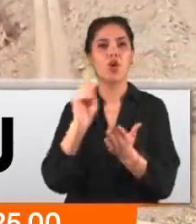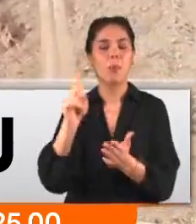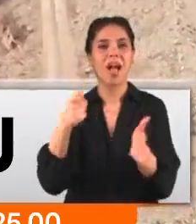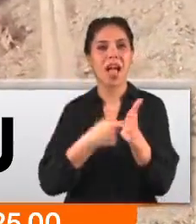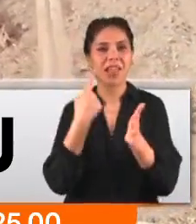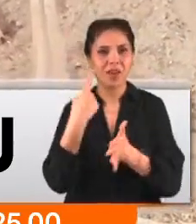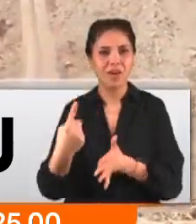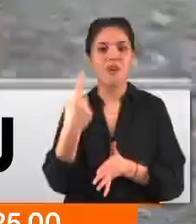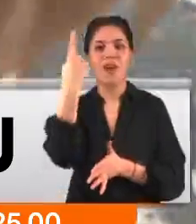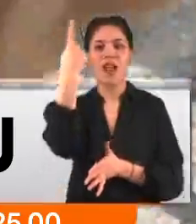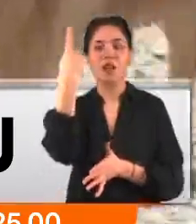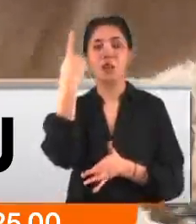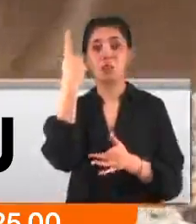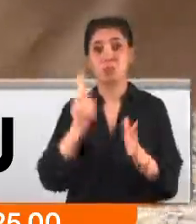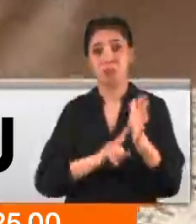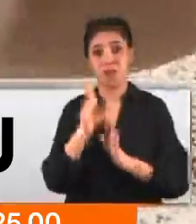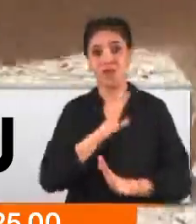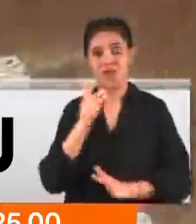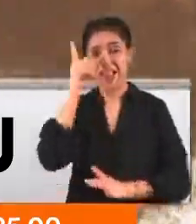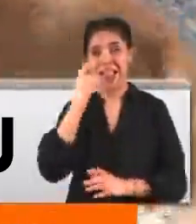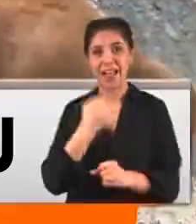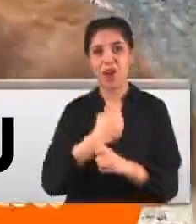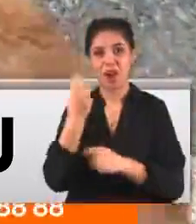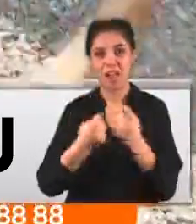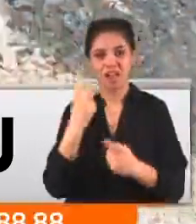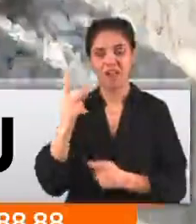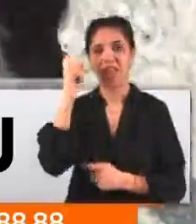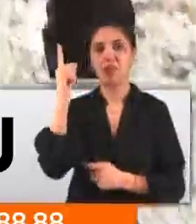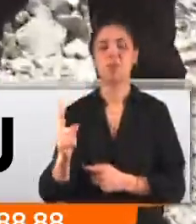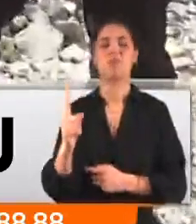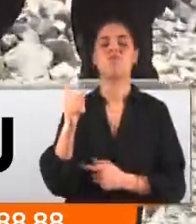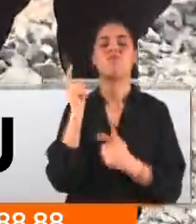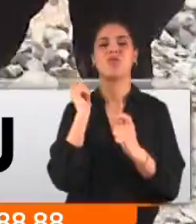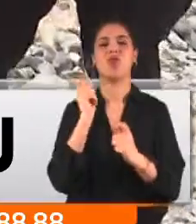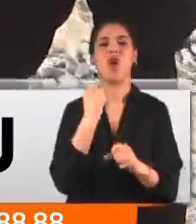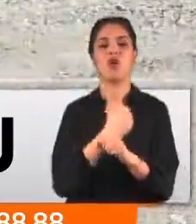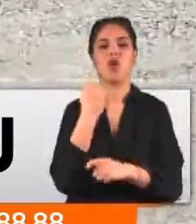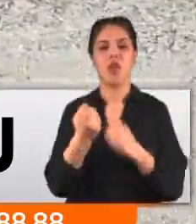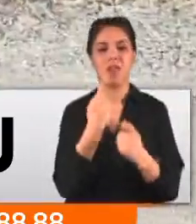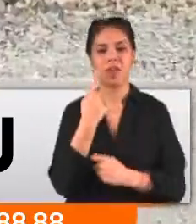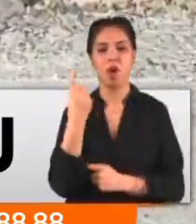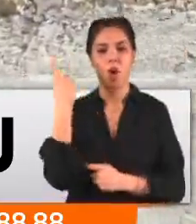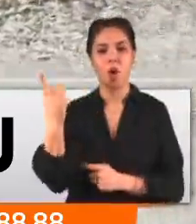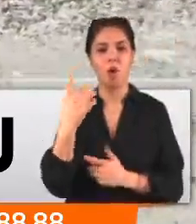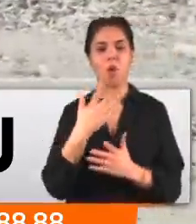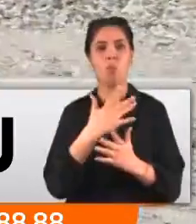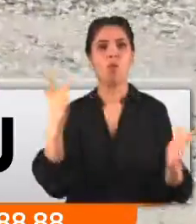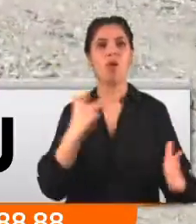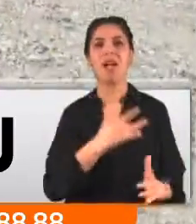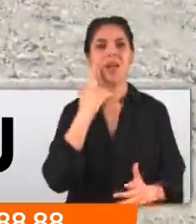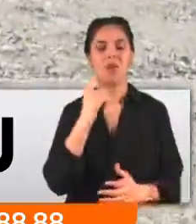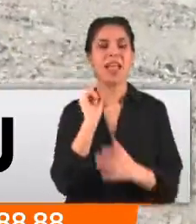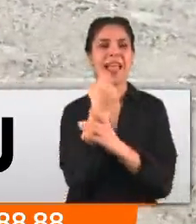başarı, ilk göreviydi. İlk görevi belki de hayatı boyunca yapacağı en zor görev oldu. Ve o kocaman yüreği